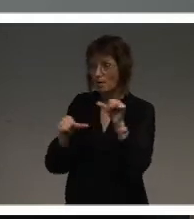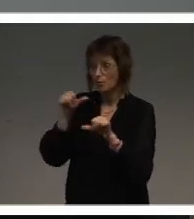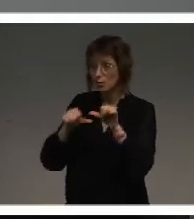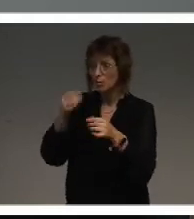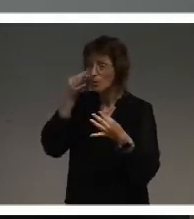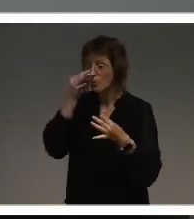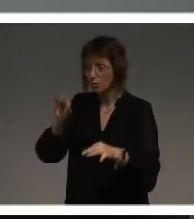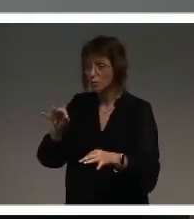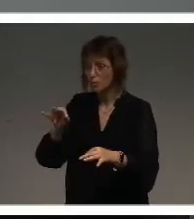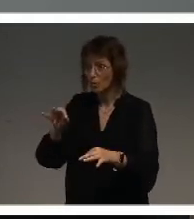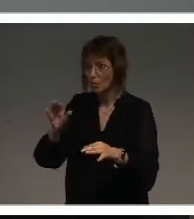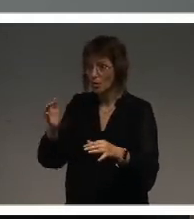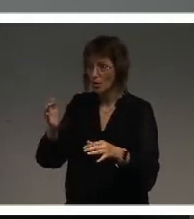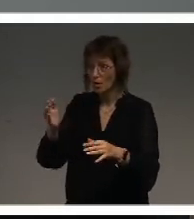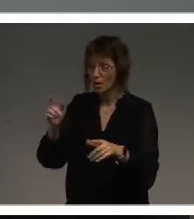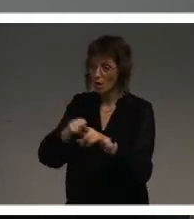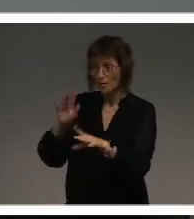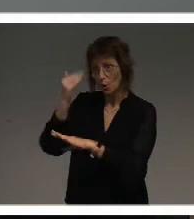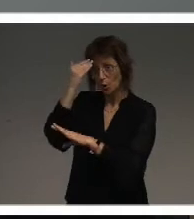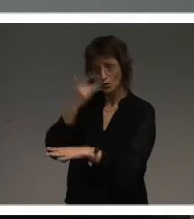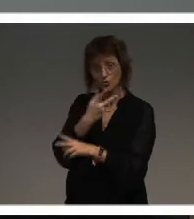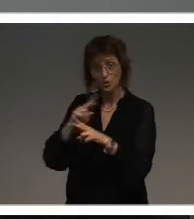c'est-à-dire reconnu comme dangereux pour la santé,